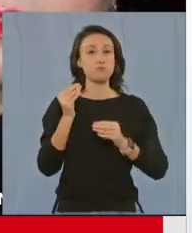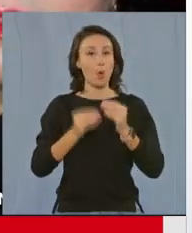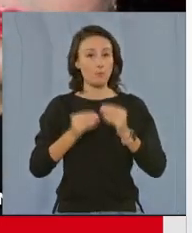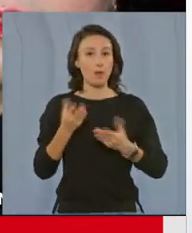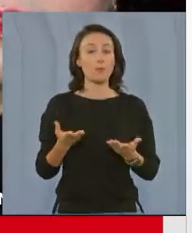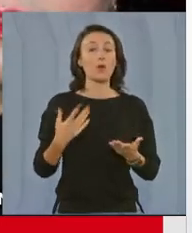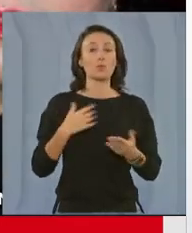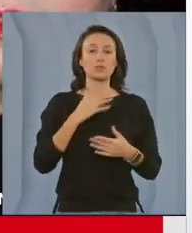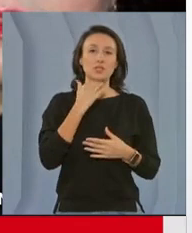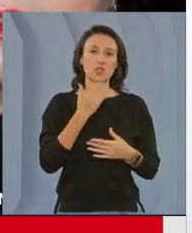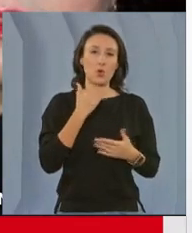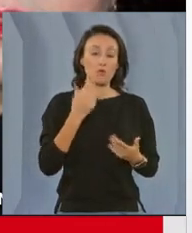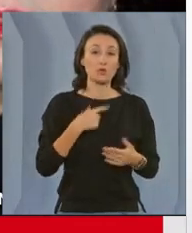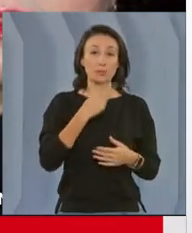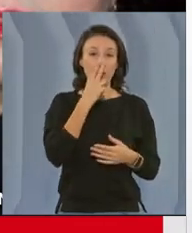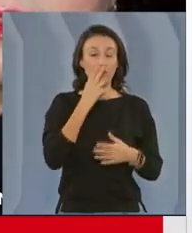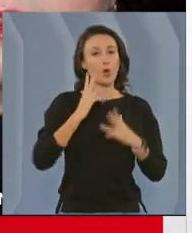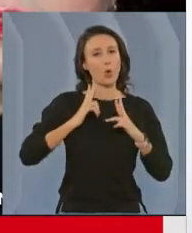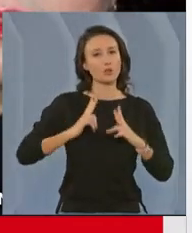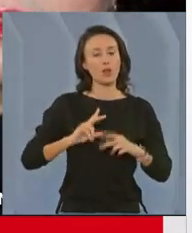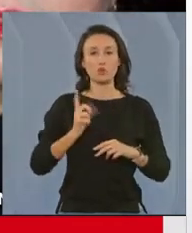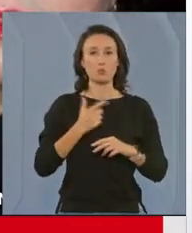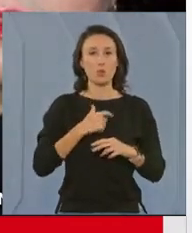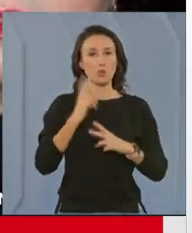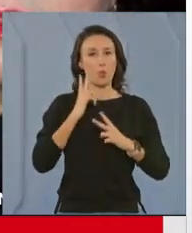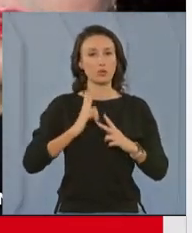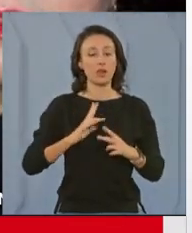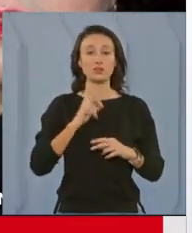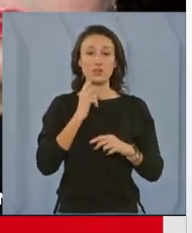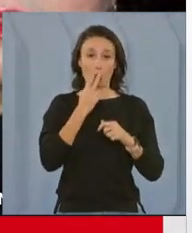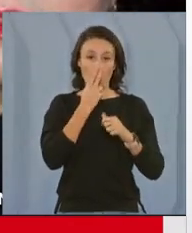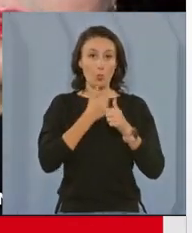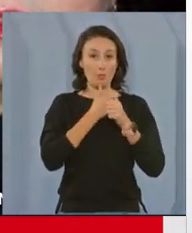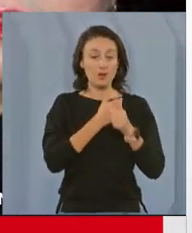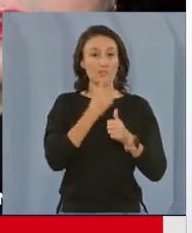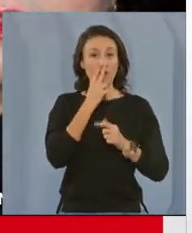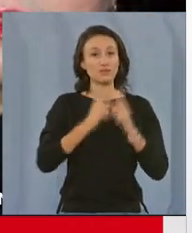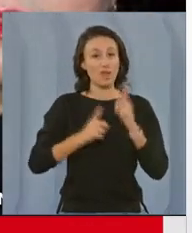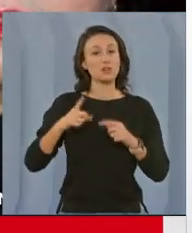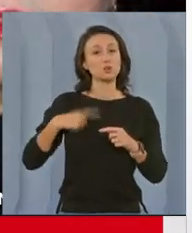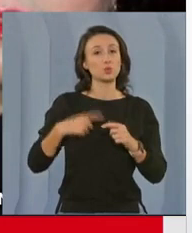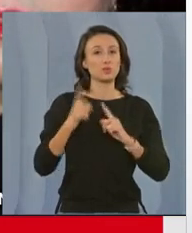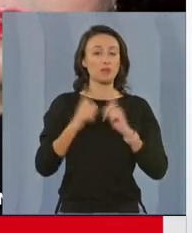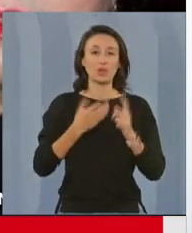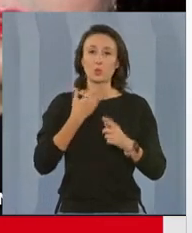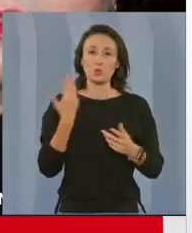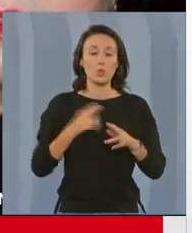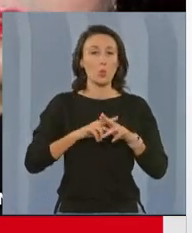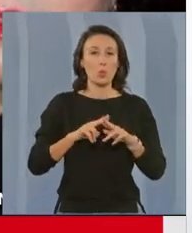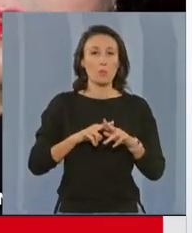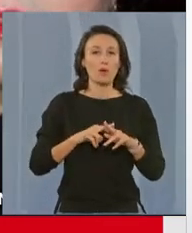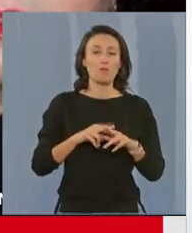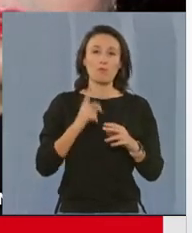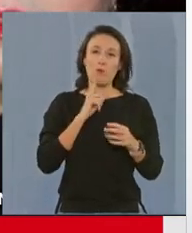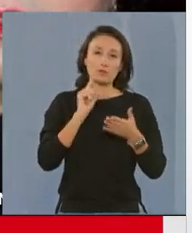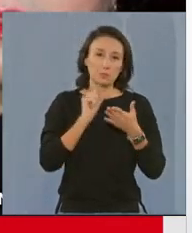creeze un disconfort privind odihna, să nu poată să se odihnească, să stea să le urmărească, să vadă dacă sunt, dacă nu sunt, cum sunt foarte mici,